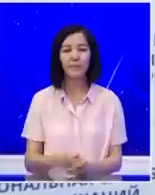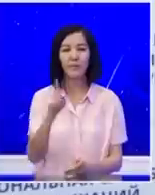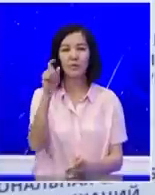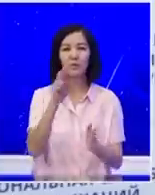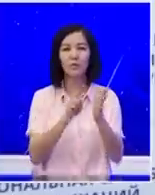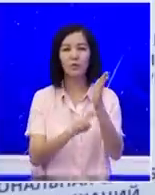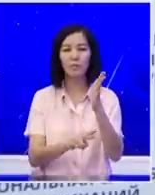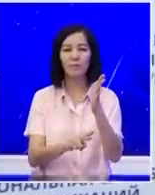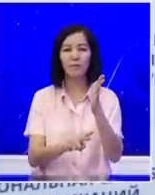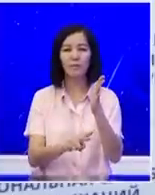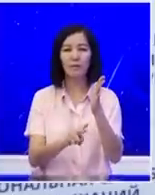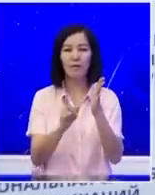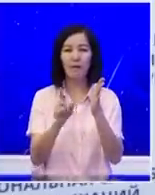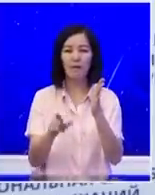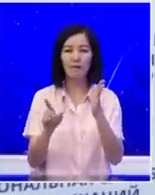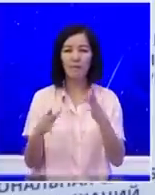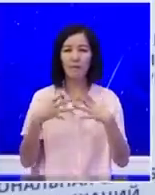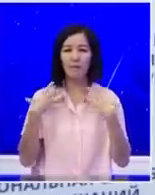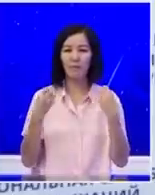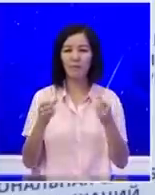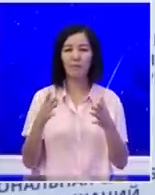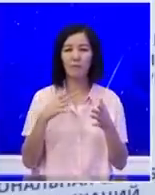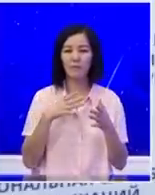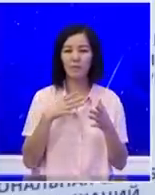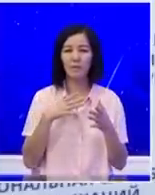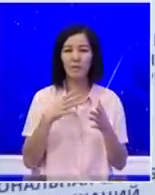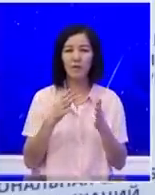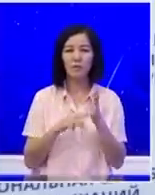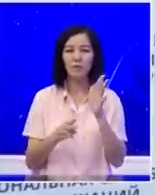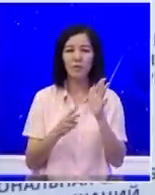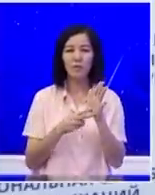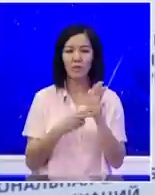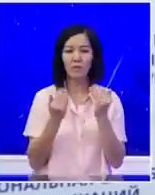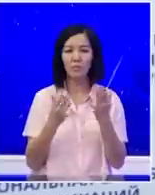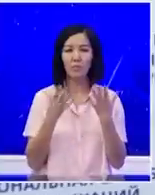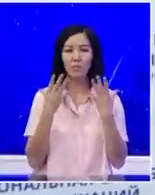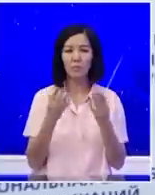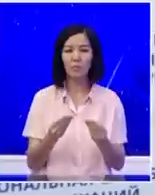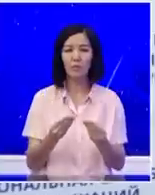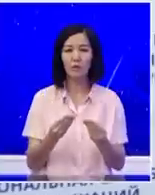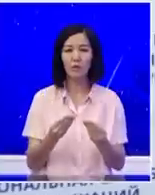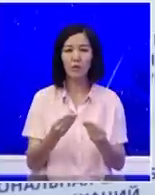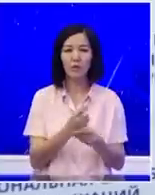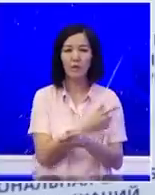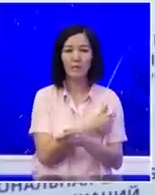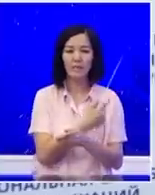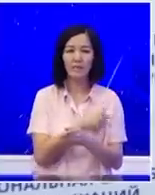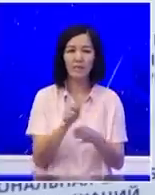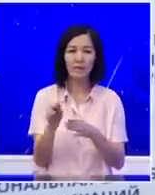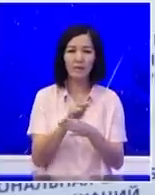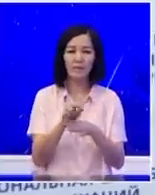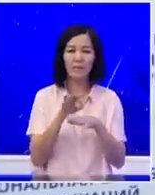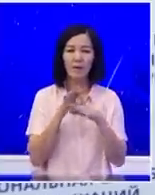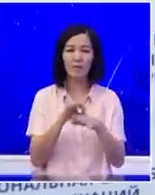173 емделіп больницалардан шығардық. 97 пациент қазір бүгінгінде стационарлық емін алып жатыр.